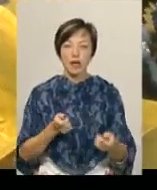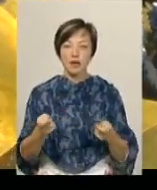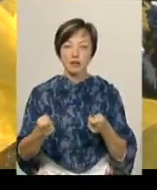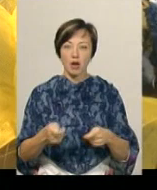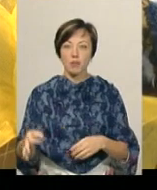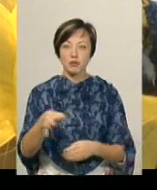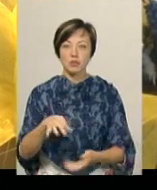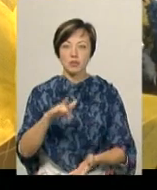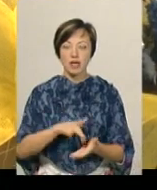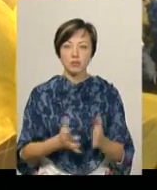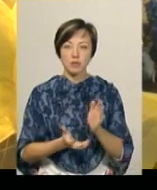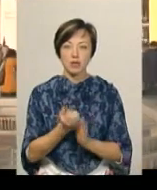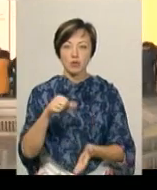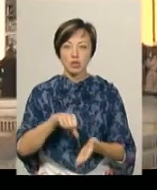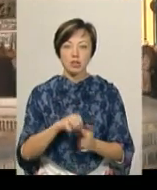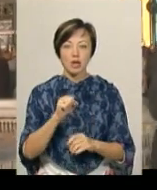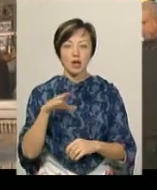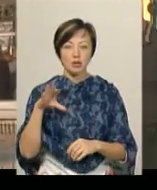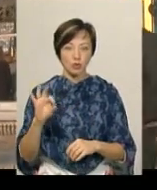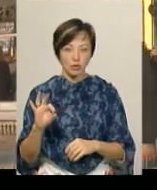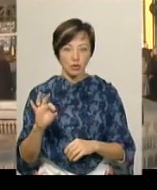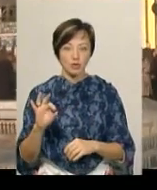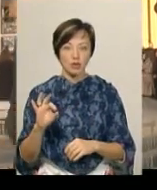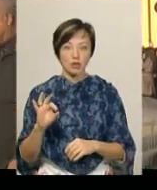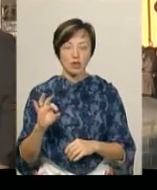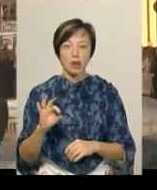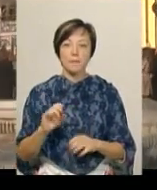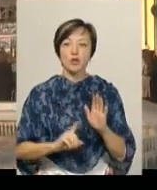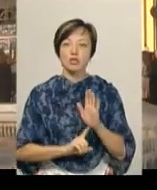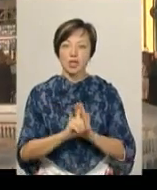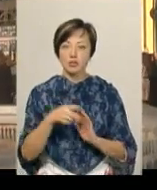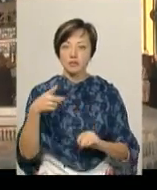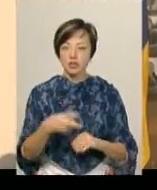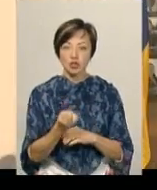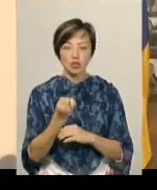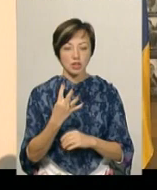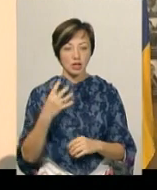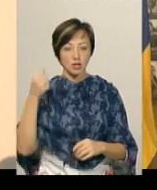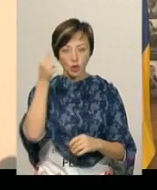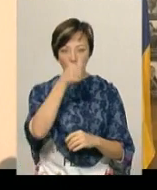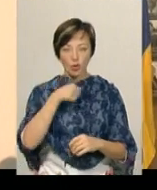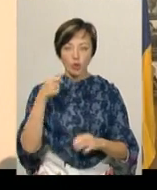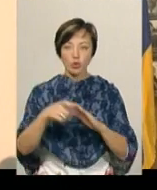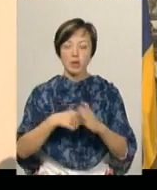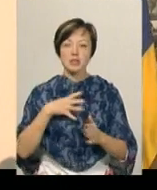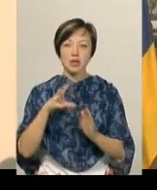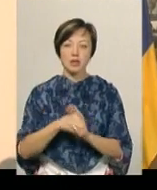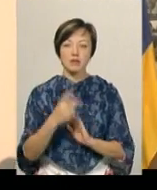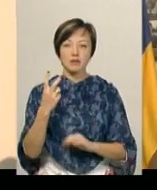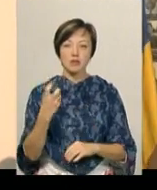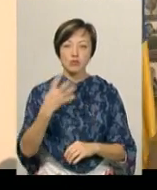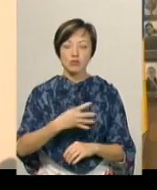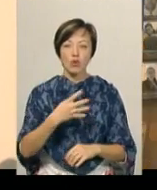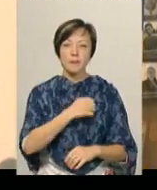керівника обласного центру підтримки учасників АТО Володимира Шрубковського, починаючи з 2014 року на Донбасі загинули